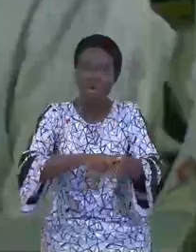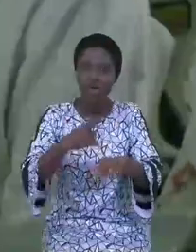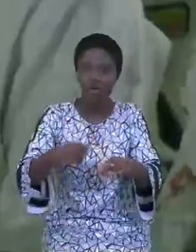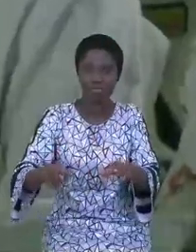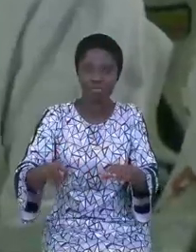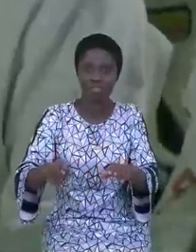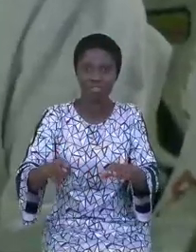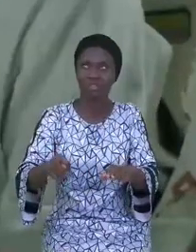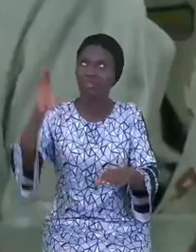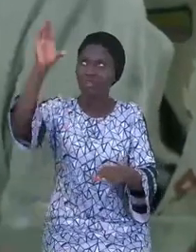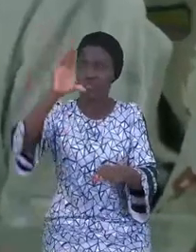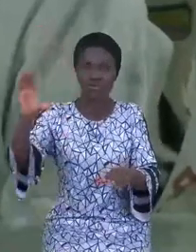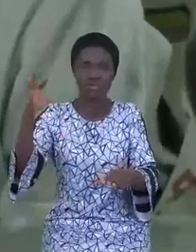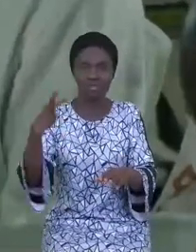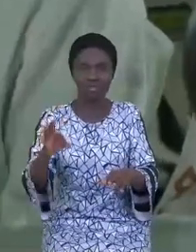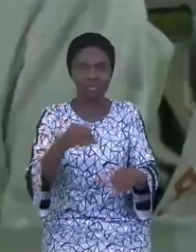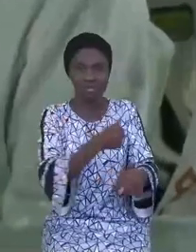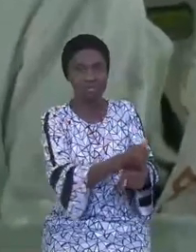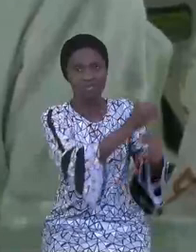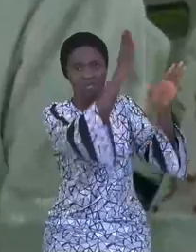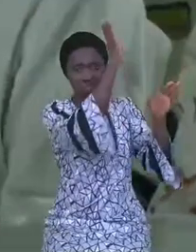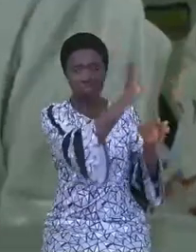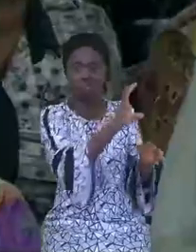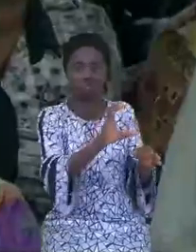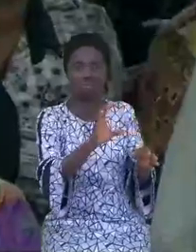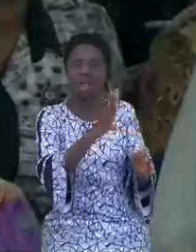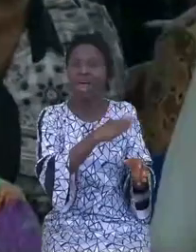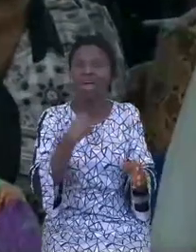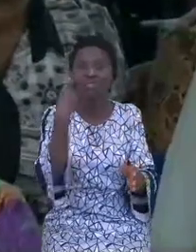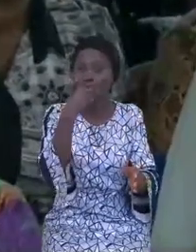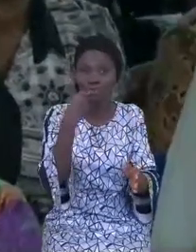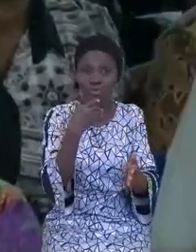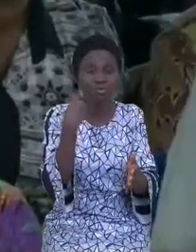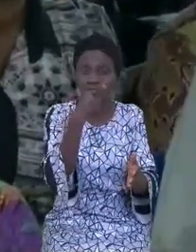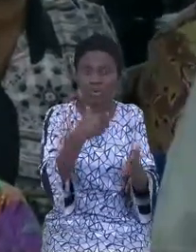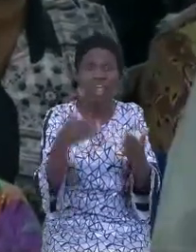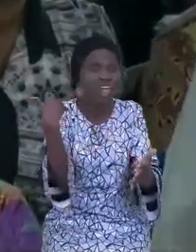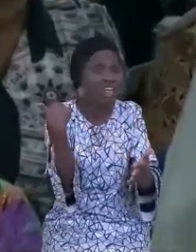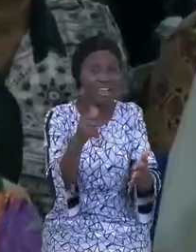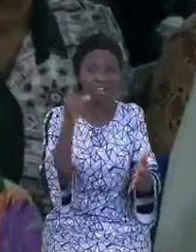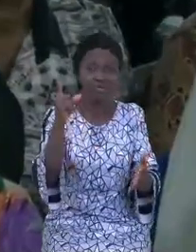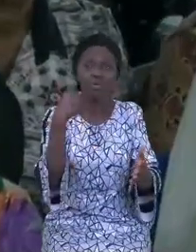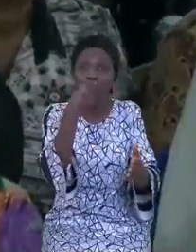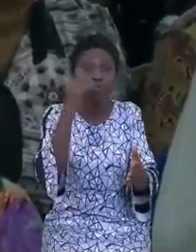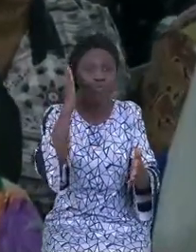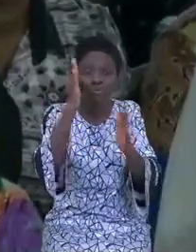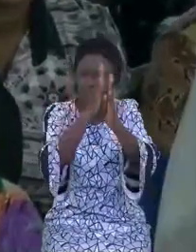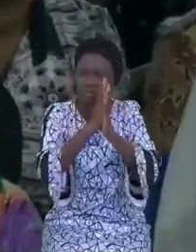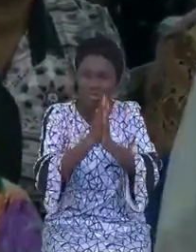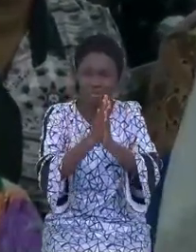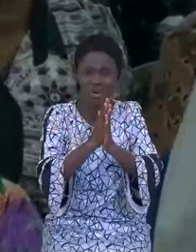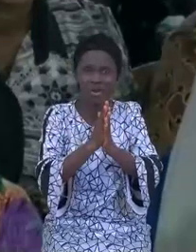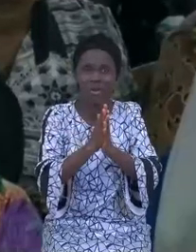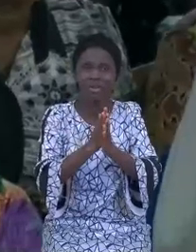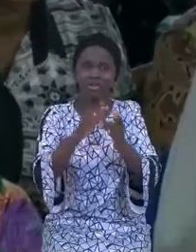quiconque invoquera le nom du Seigneur sera sauvé. La tête